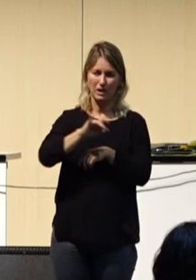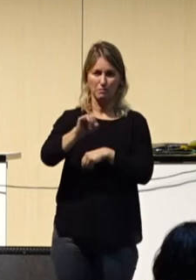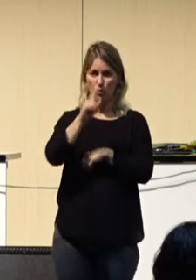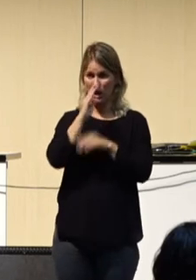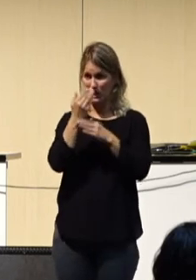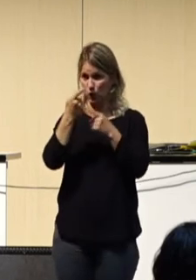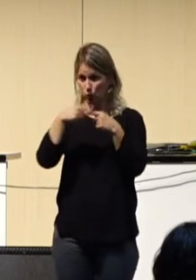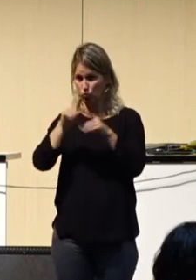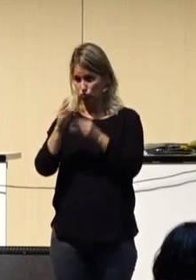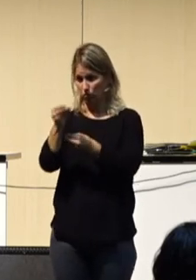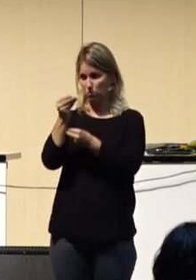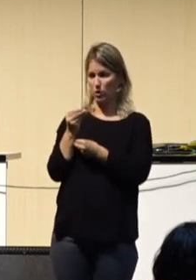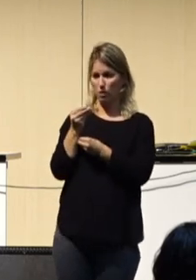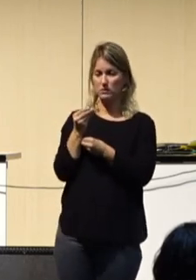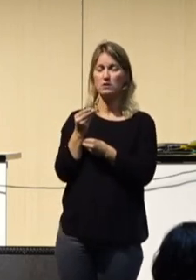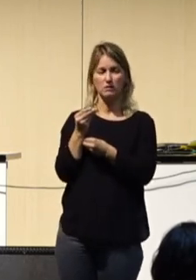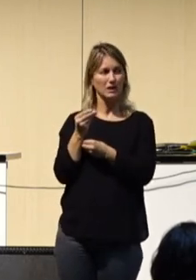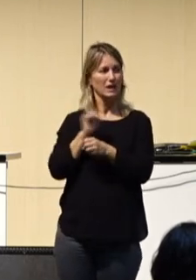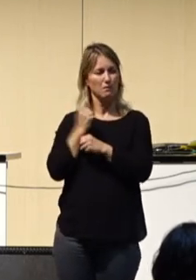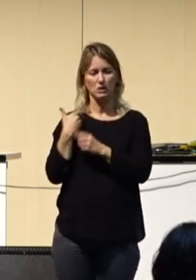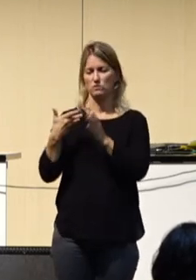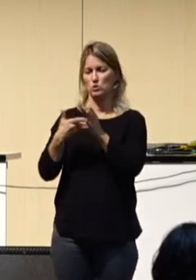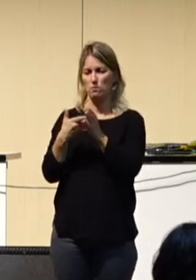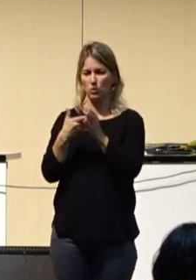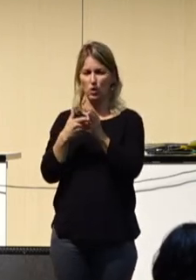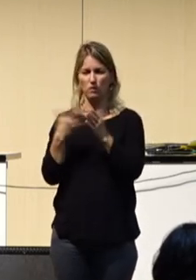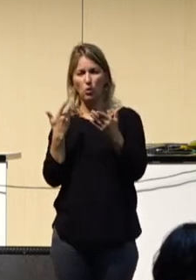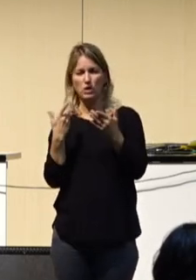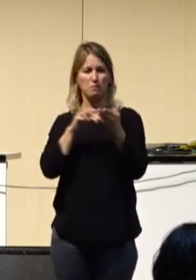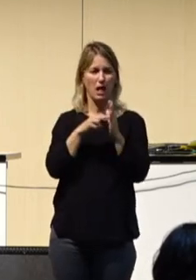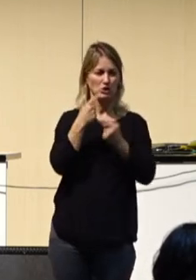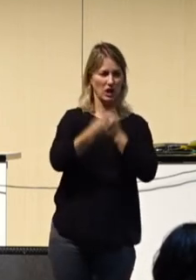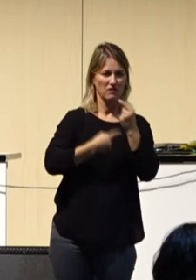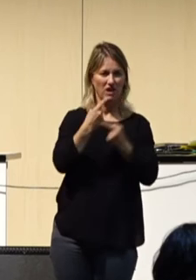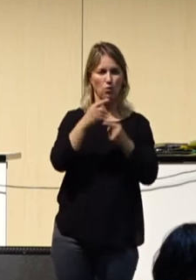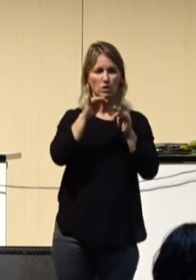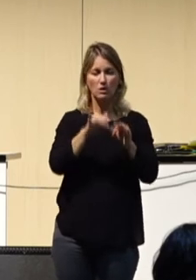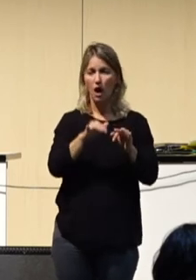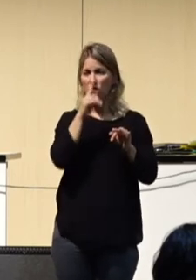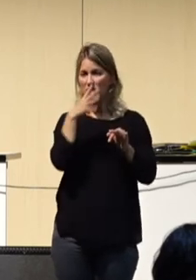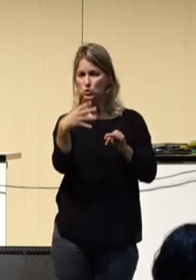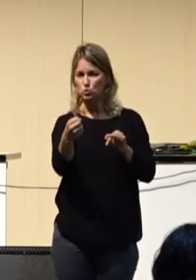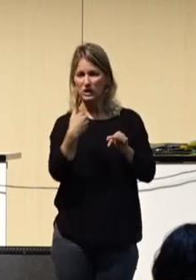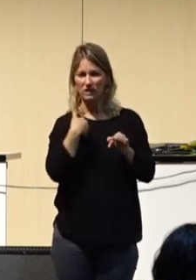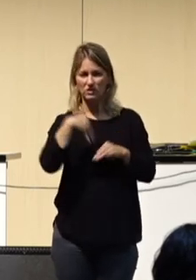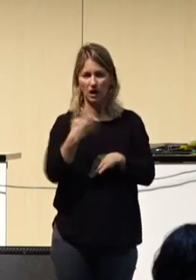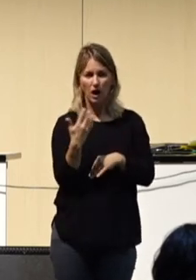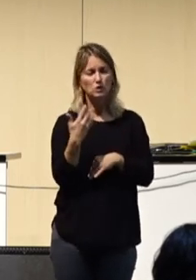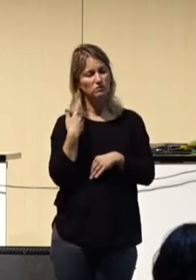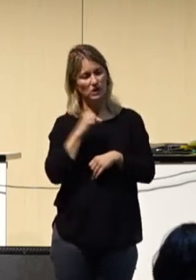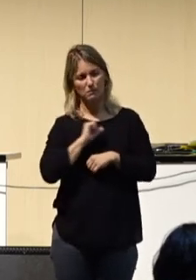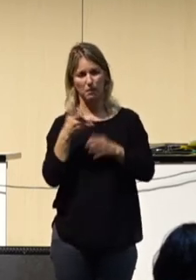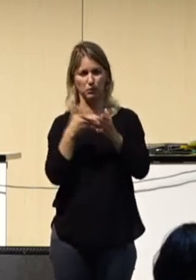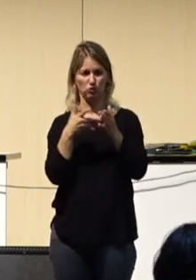Hände fallen, beziehungsweise wir sozusagen auch nochmal andere planerische Entwicklungen haben, wo wir Zugriff auf Grundstücke haben oder auch eigene